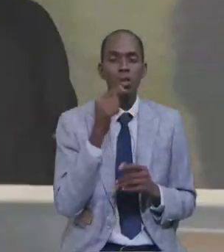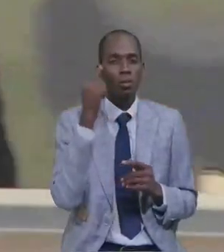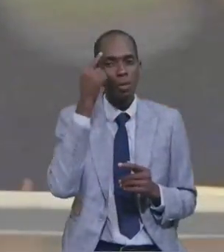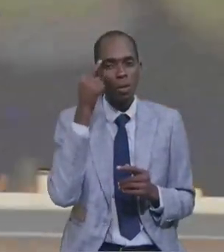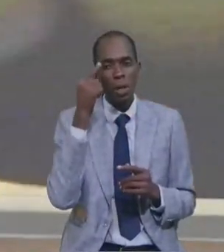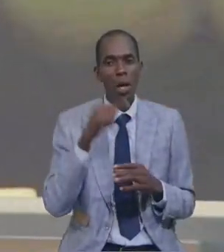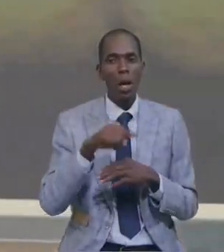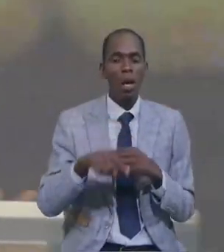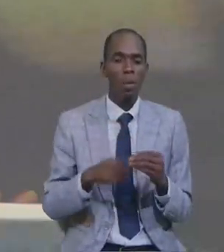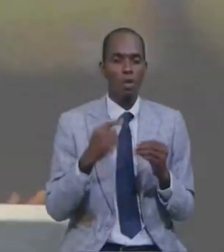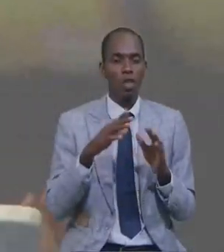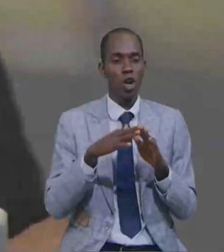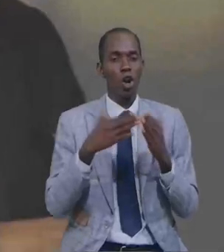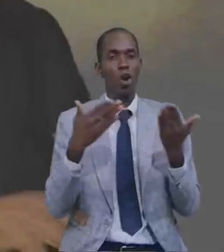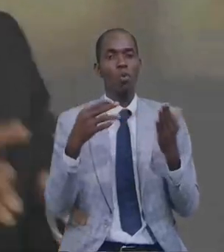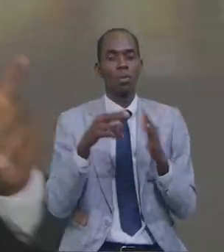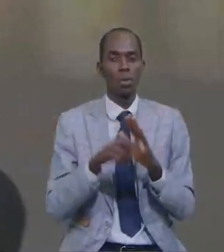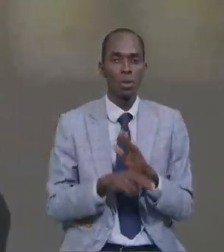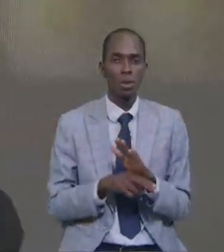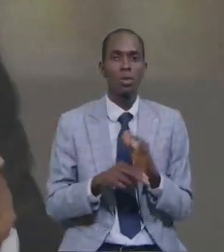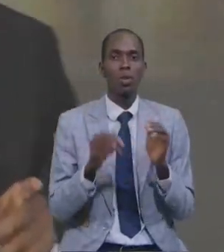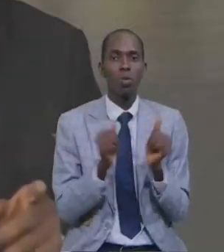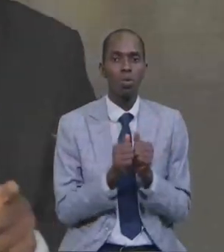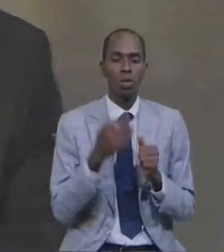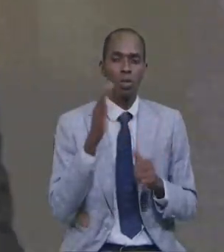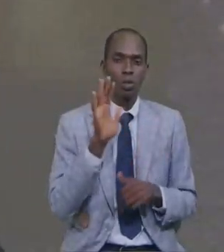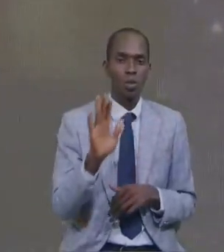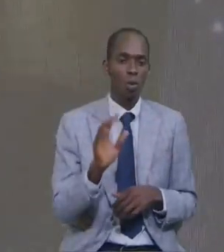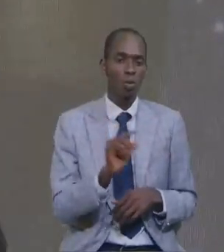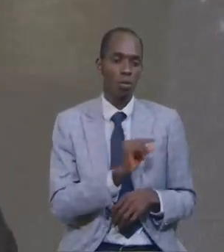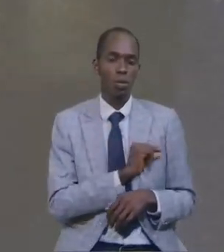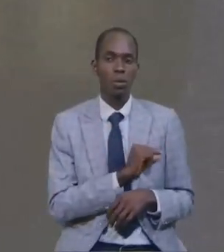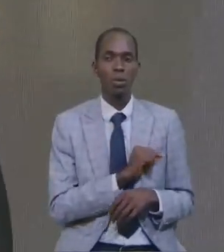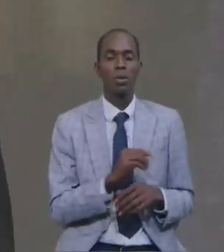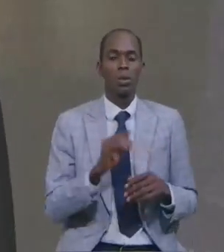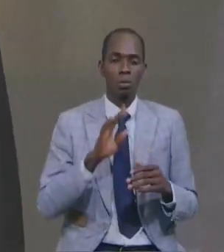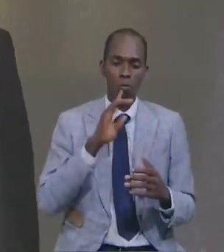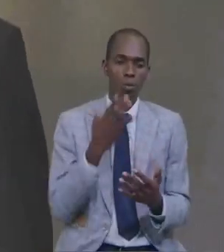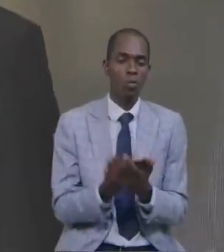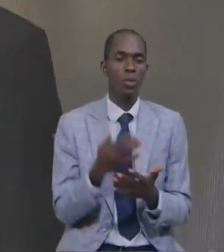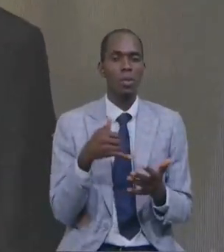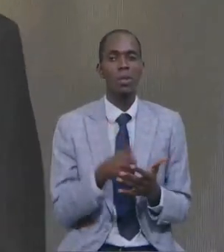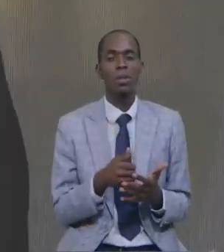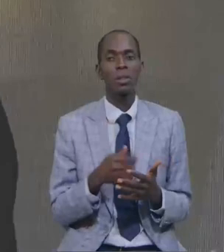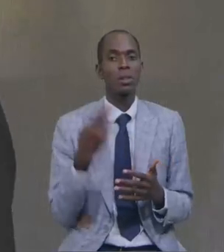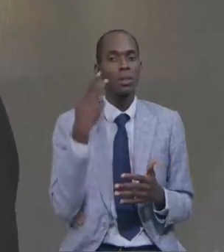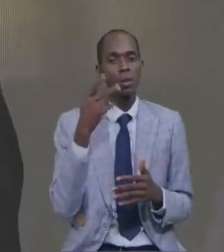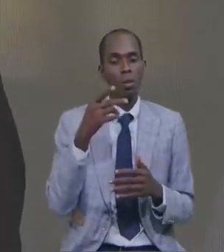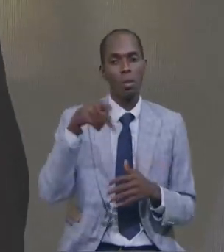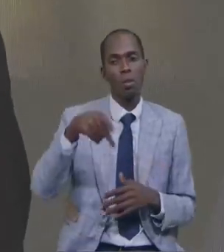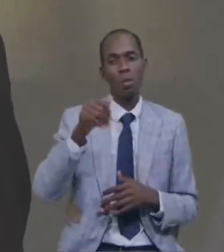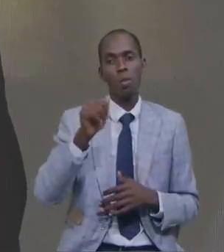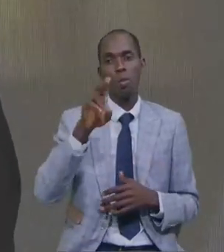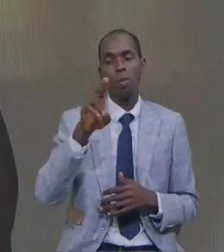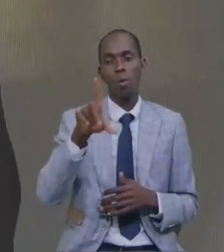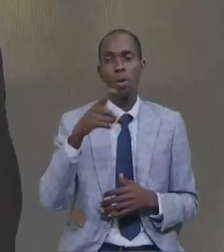l'atteste. L'apôtre Paul dit, et je m'efforce